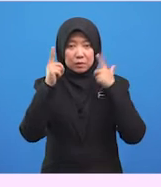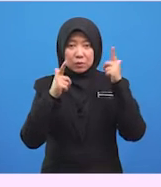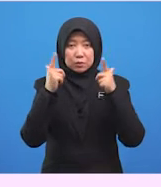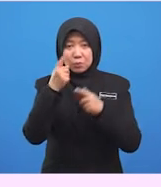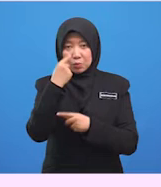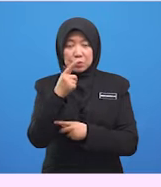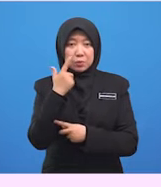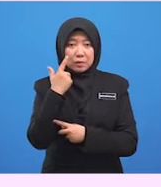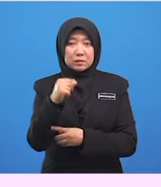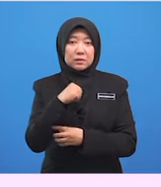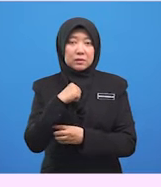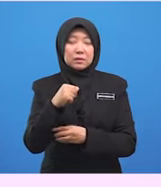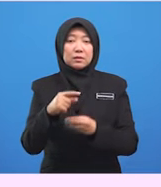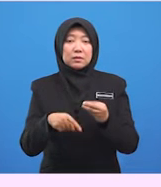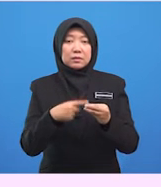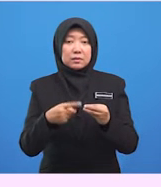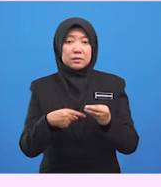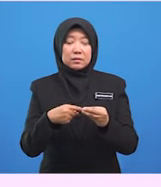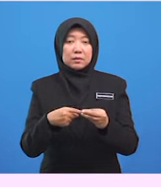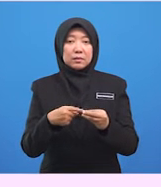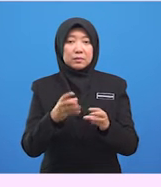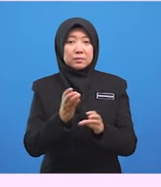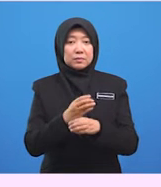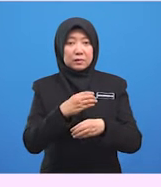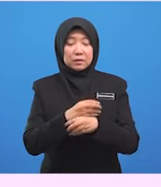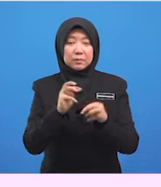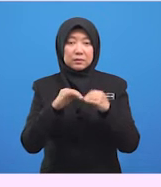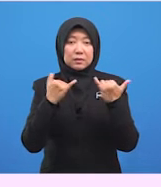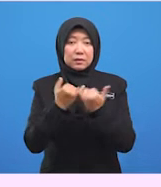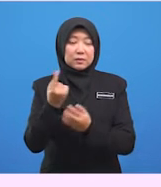tentang keunikan ciptaan masyarakat terdahulu Hai